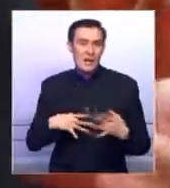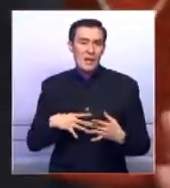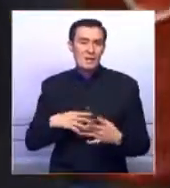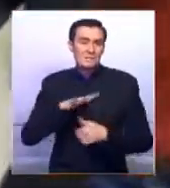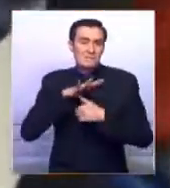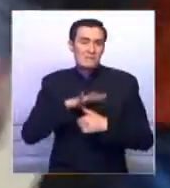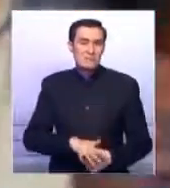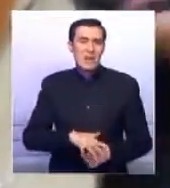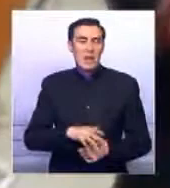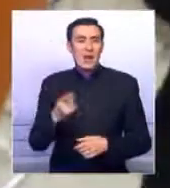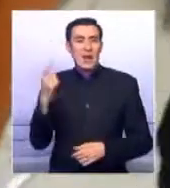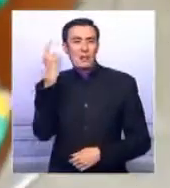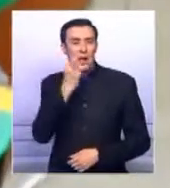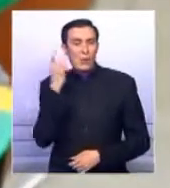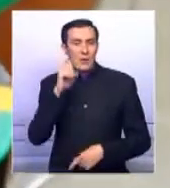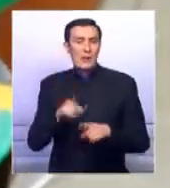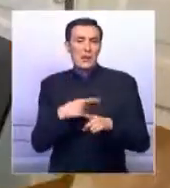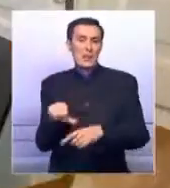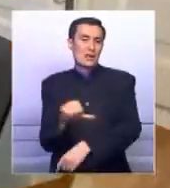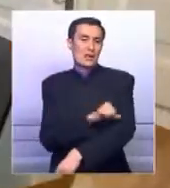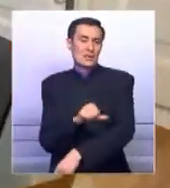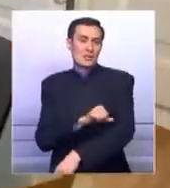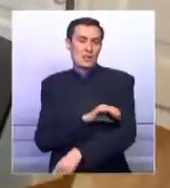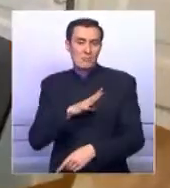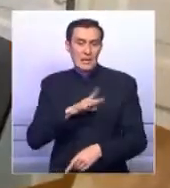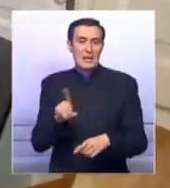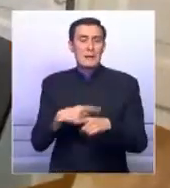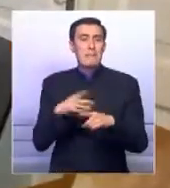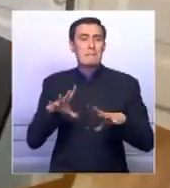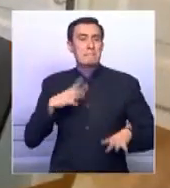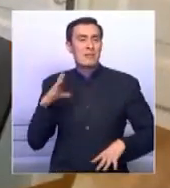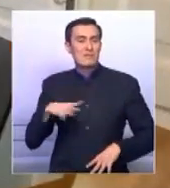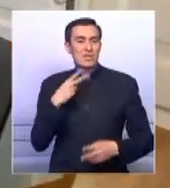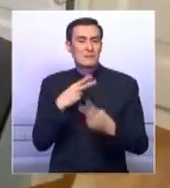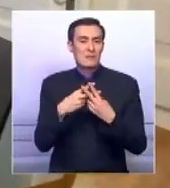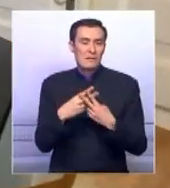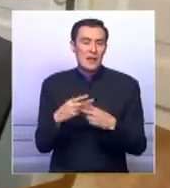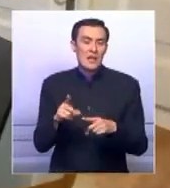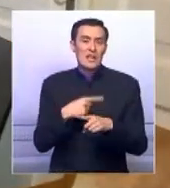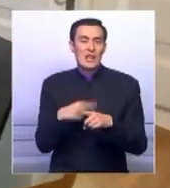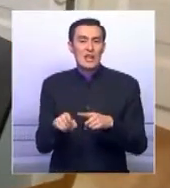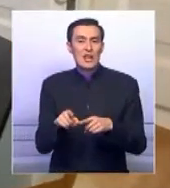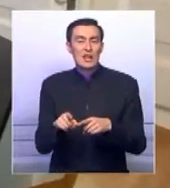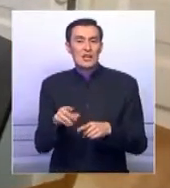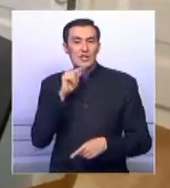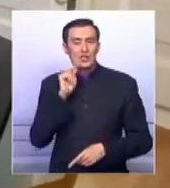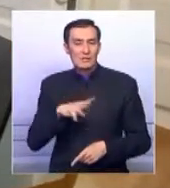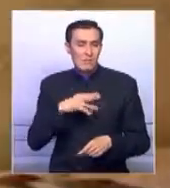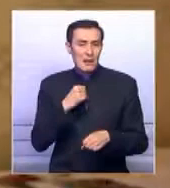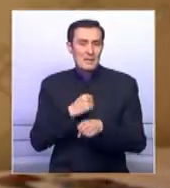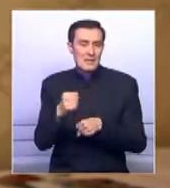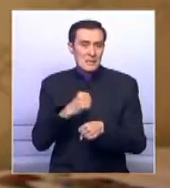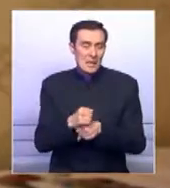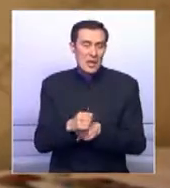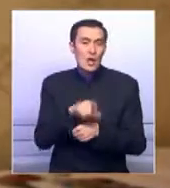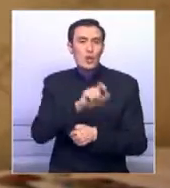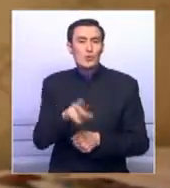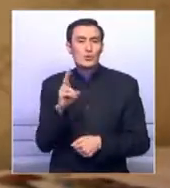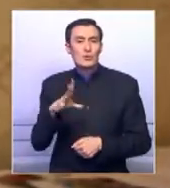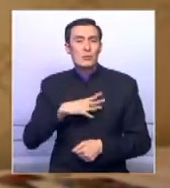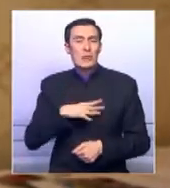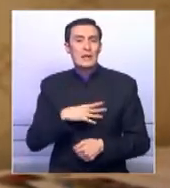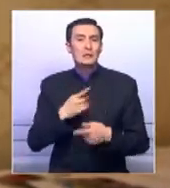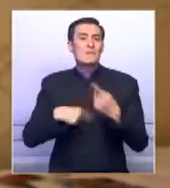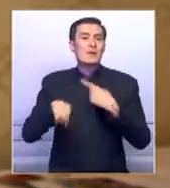порабощенные алкогольной или наркотической зависимостью, бывшие заключенные или жертвы насилия, как морального, так и физического. Люди, которые перед